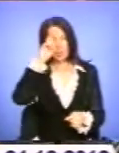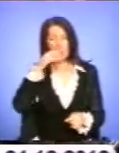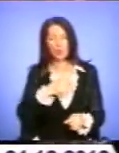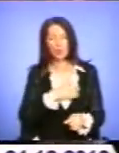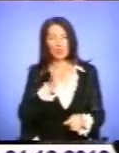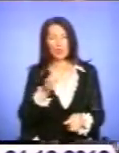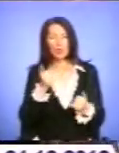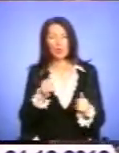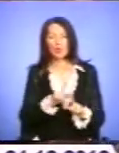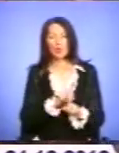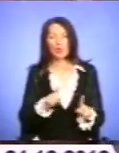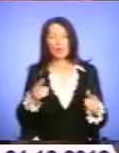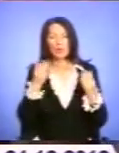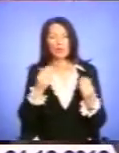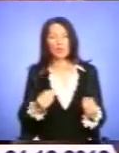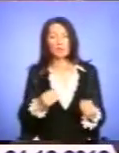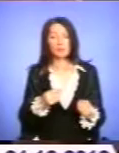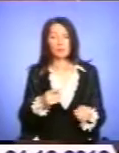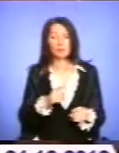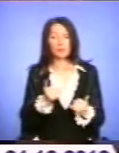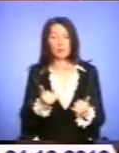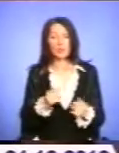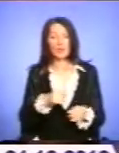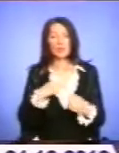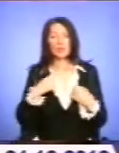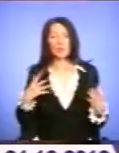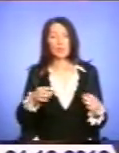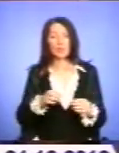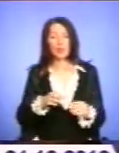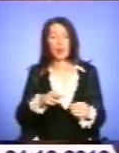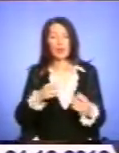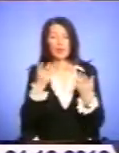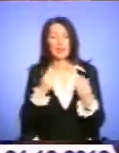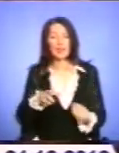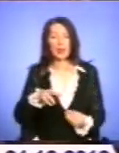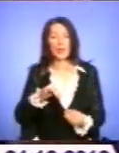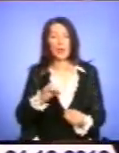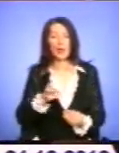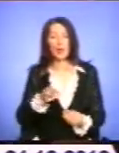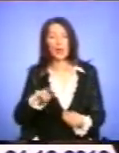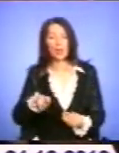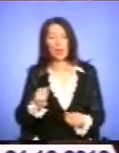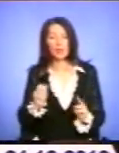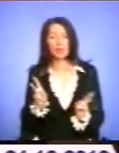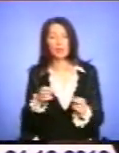якраз особливі дні. Нещодавно ми святкували День Святого Миколая, де ми знову зустрічали з дітками, ми їх вітали, дарували